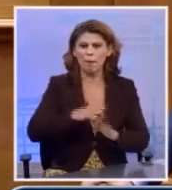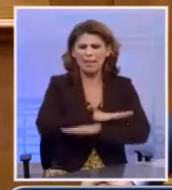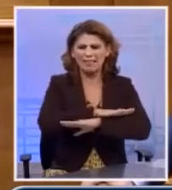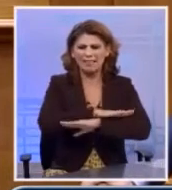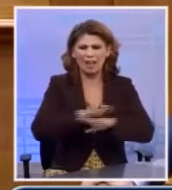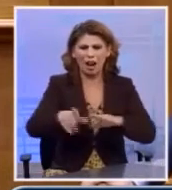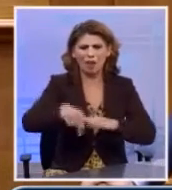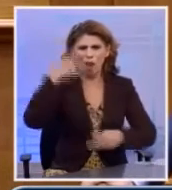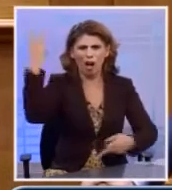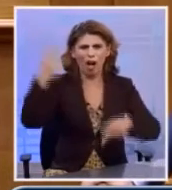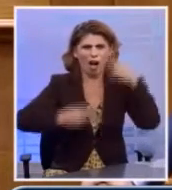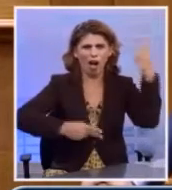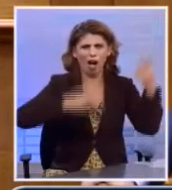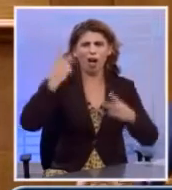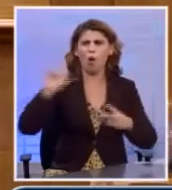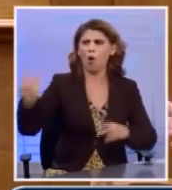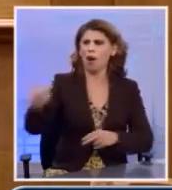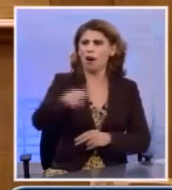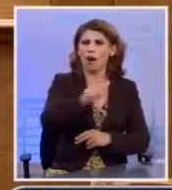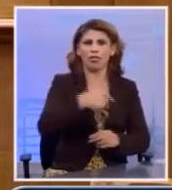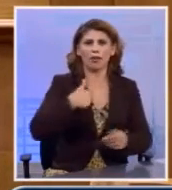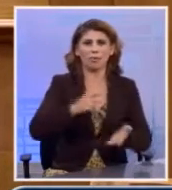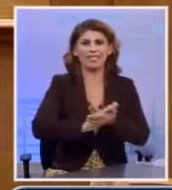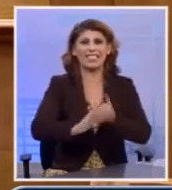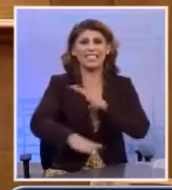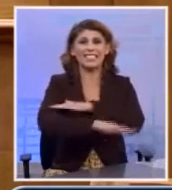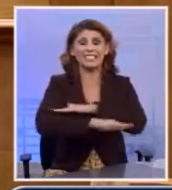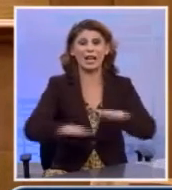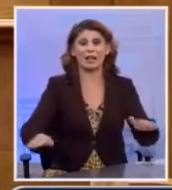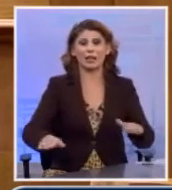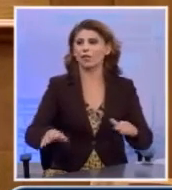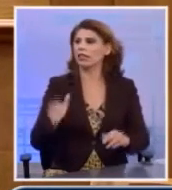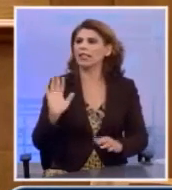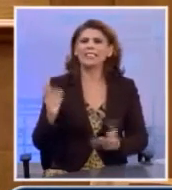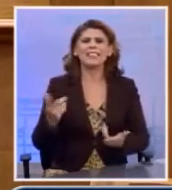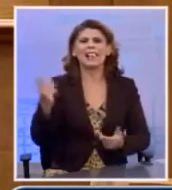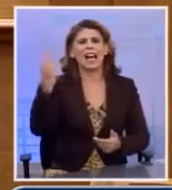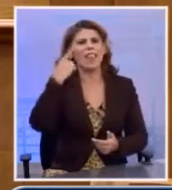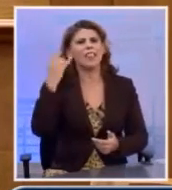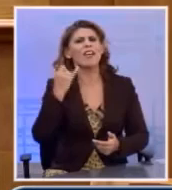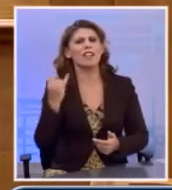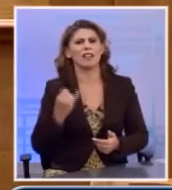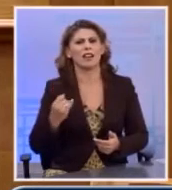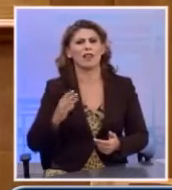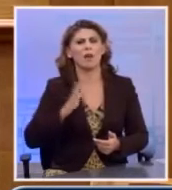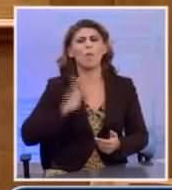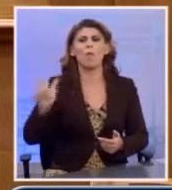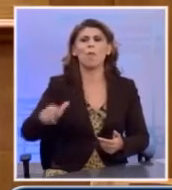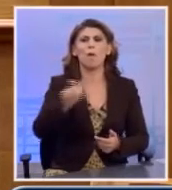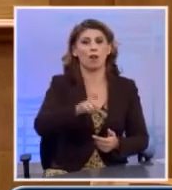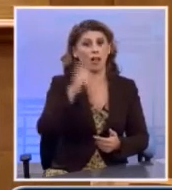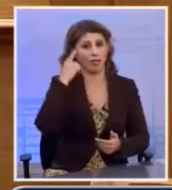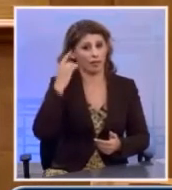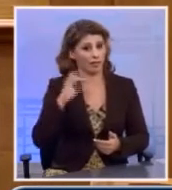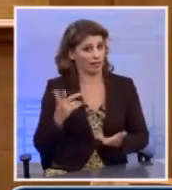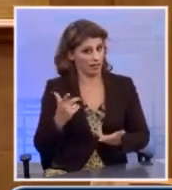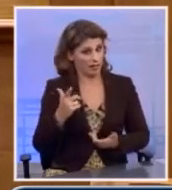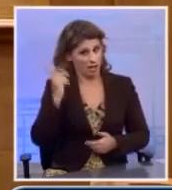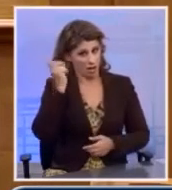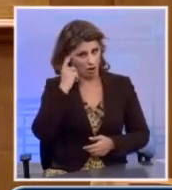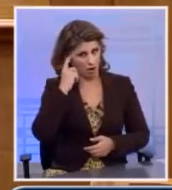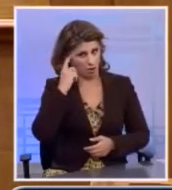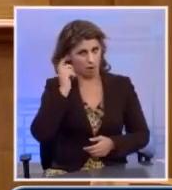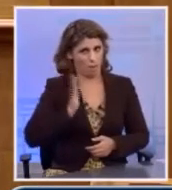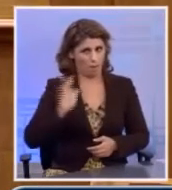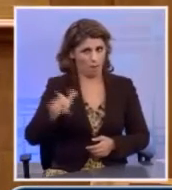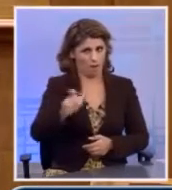τέρμα σε αυτή την ασυδοσία. Αλήθεια, τι νομίζετε ότι δεν καταλαβαίνει ο μέσος πολίτης? Περνάτε τους πολίτες για